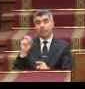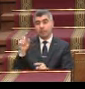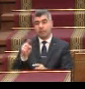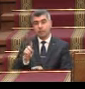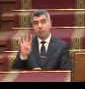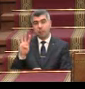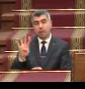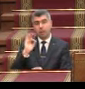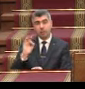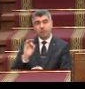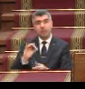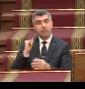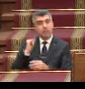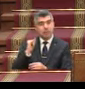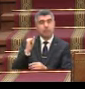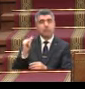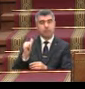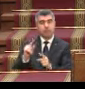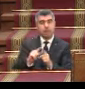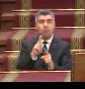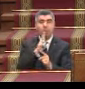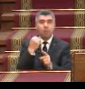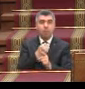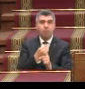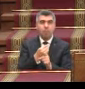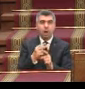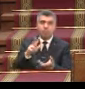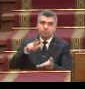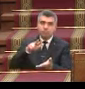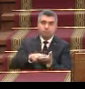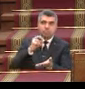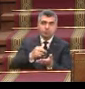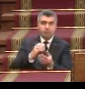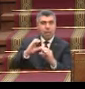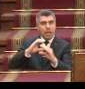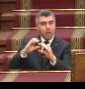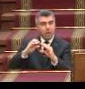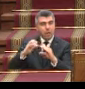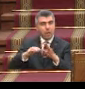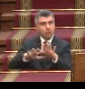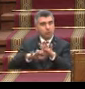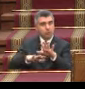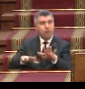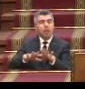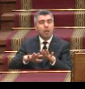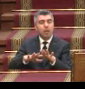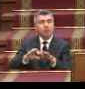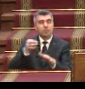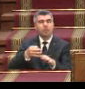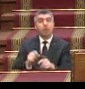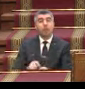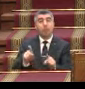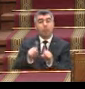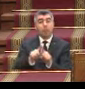إرادة الحكومة في تعزيز دعائم الدولة الاجتماعية من خلال الحوار الاجتماعي الذي كانت حكومة الأستاذ